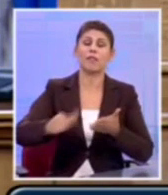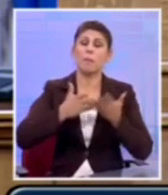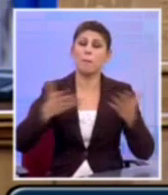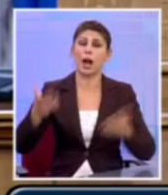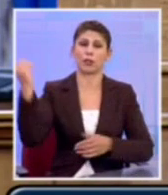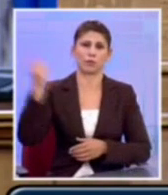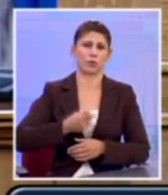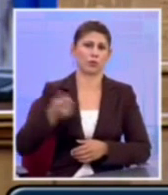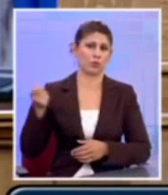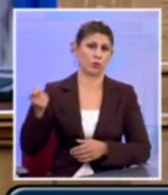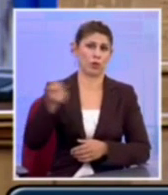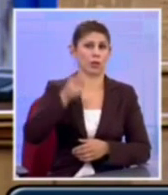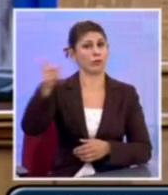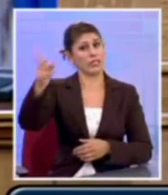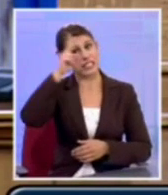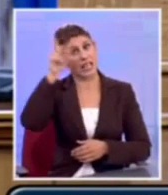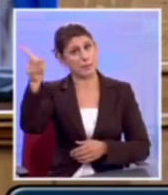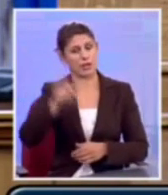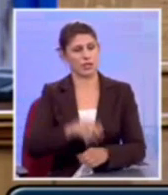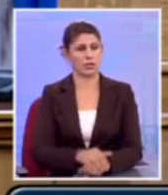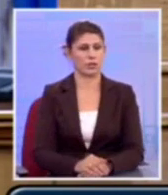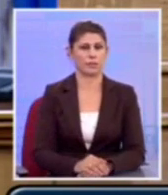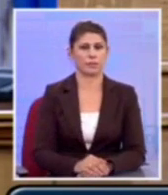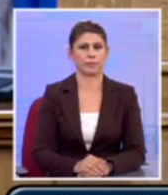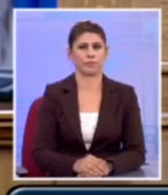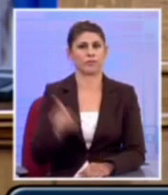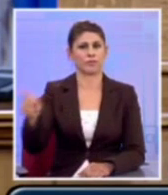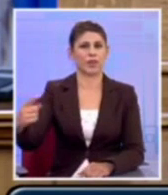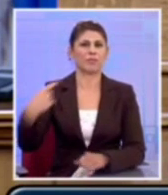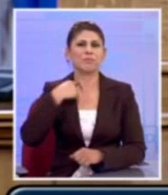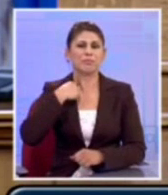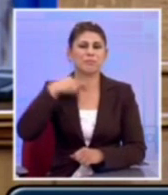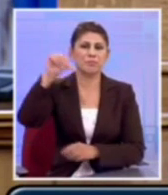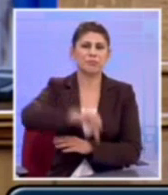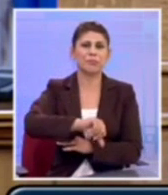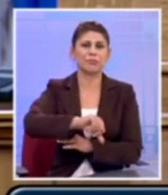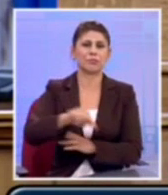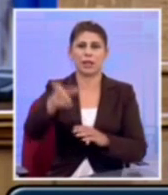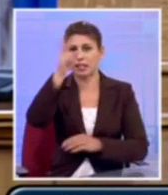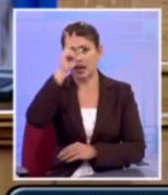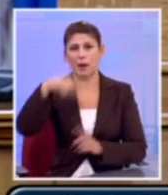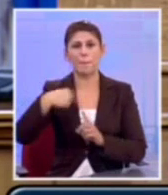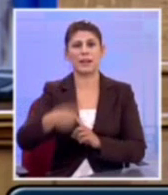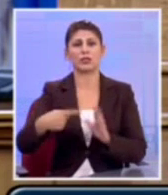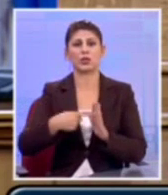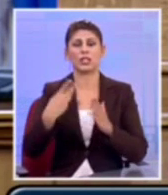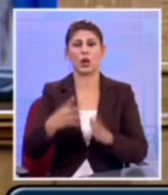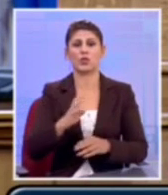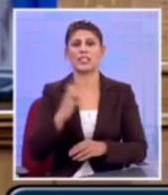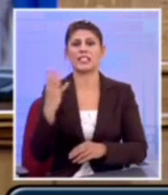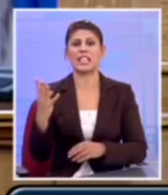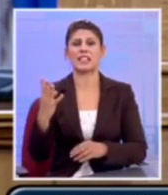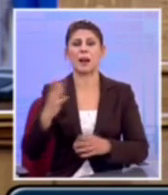μεγαλύτερου μέρους του χρέους της Γερμανίας, της ιτημένης Γερμανίας μετά το Δεύτερο Παγκόσμιο